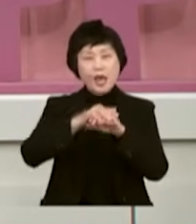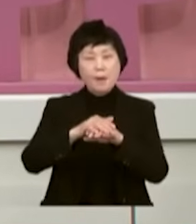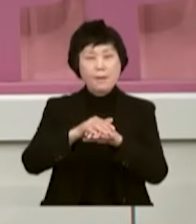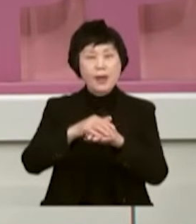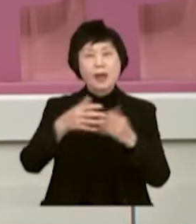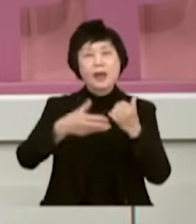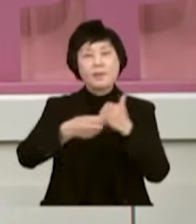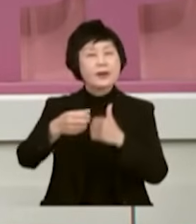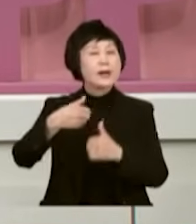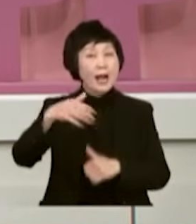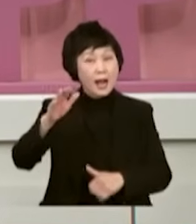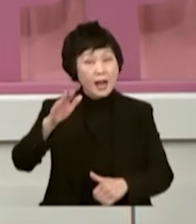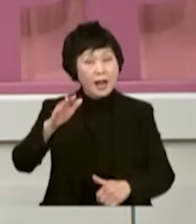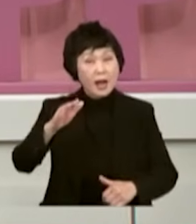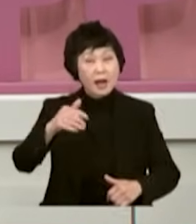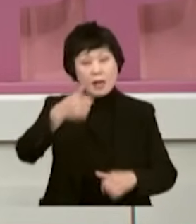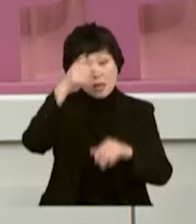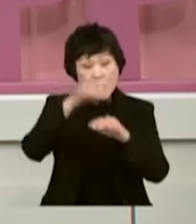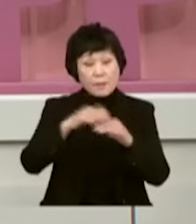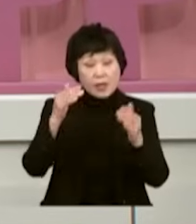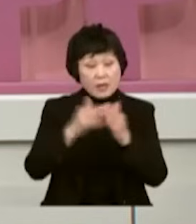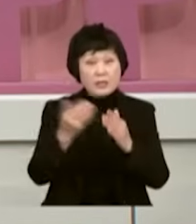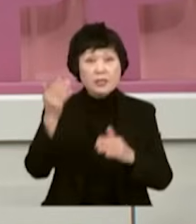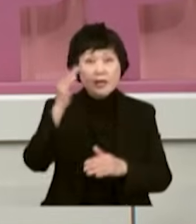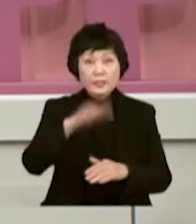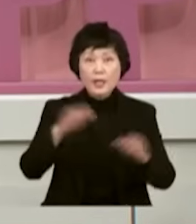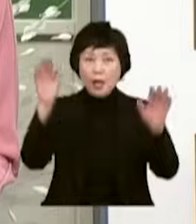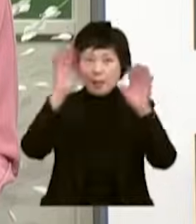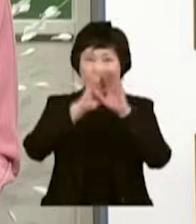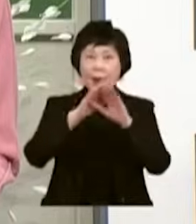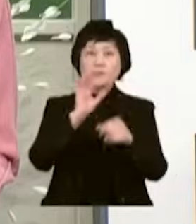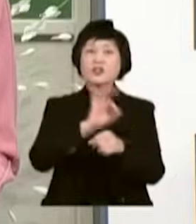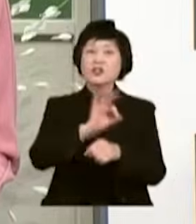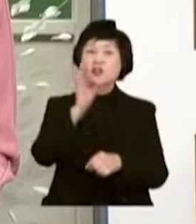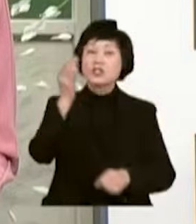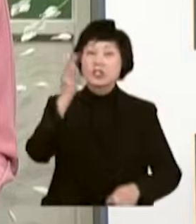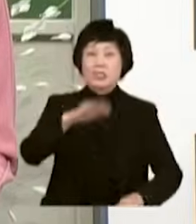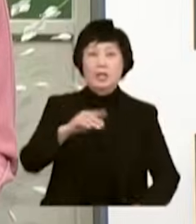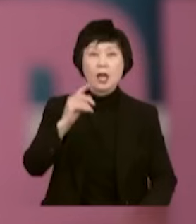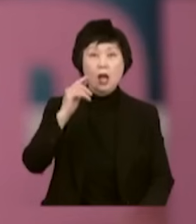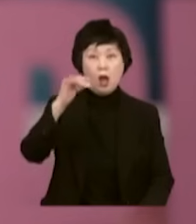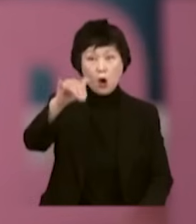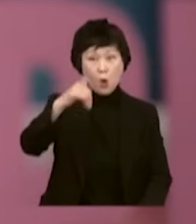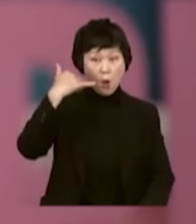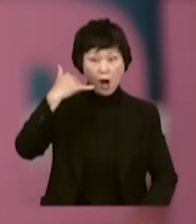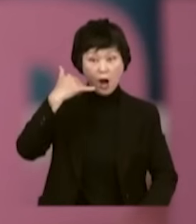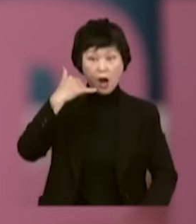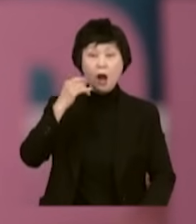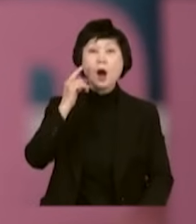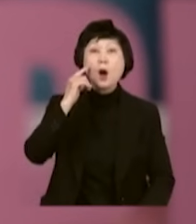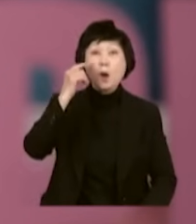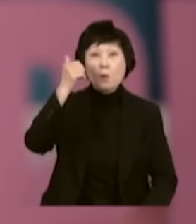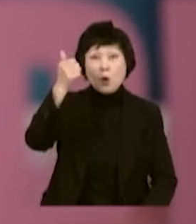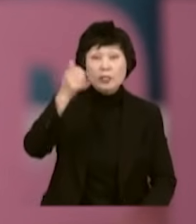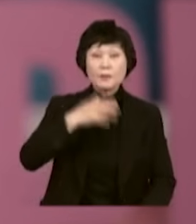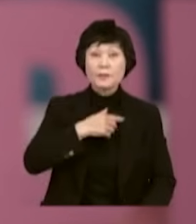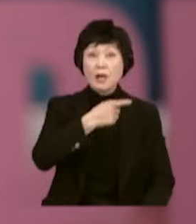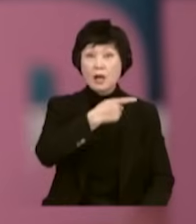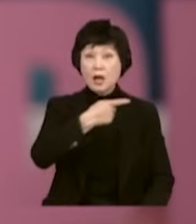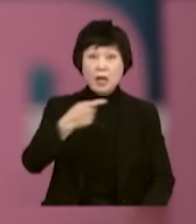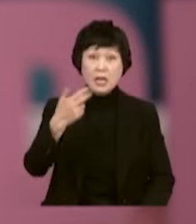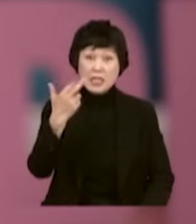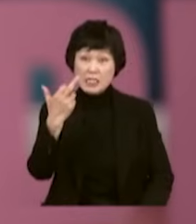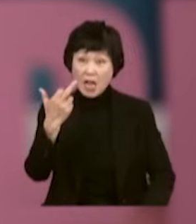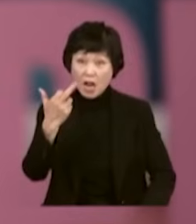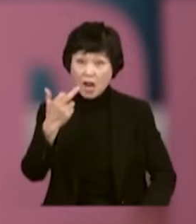집회 딱 끝나고 밤 10시에 전화가 온 거예요, 이 자매가. 예. 목사님 저 일산이에요. 목사한테 인사를 목사님께 인사하러